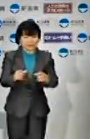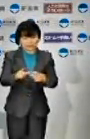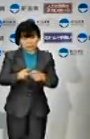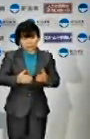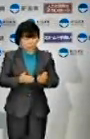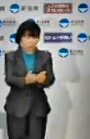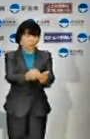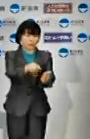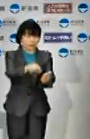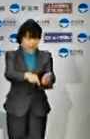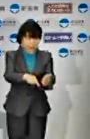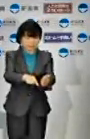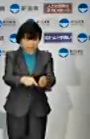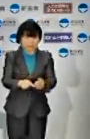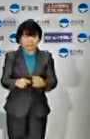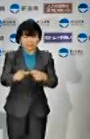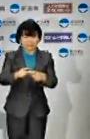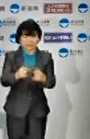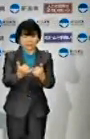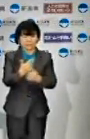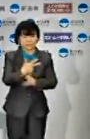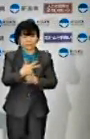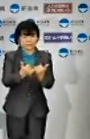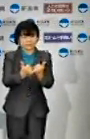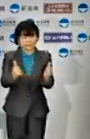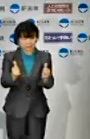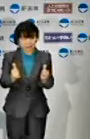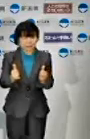は佐渡の市民にとって、